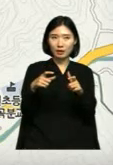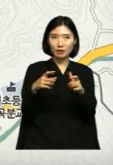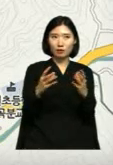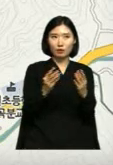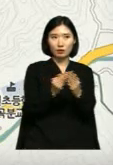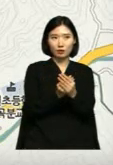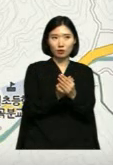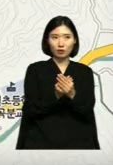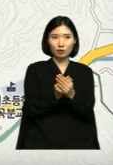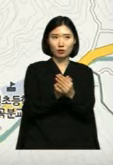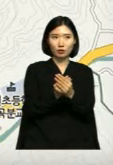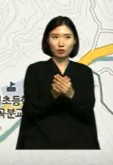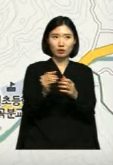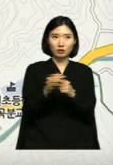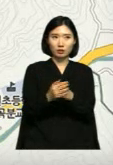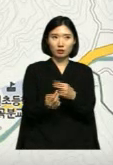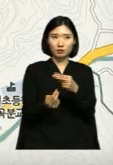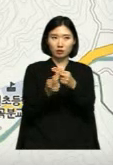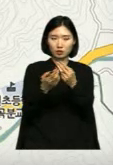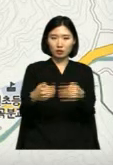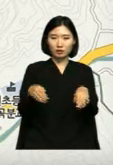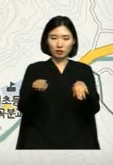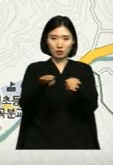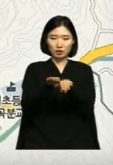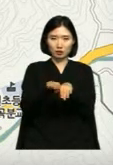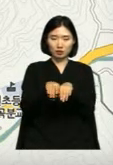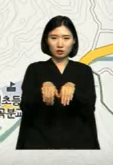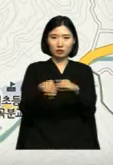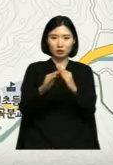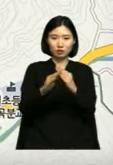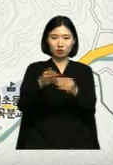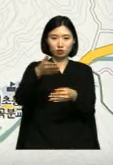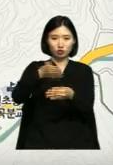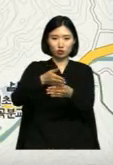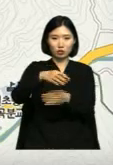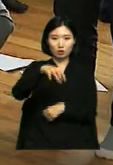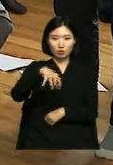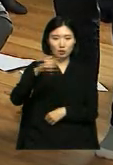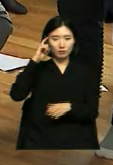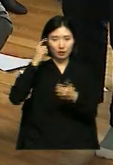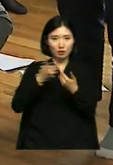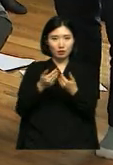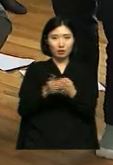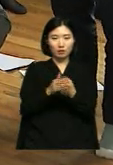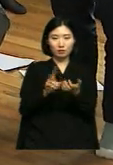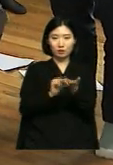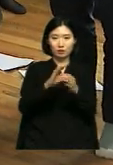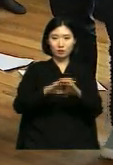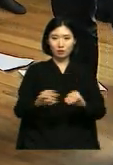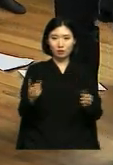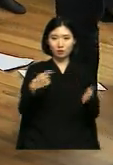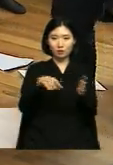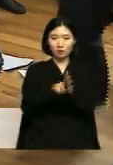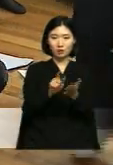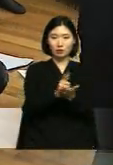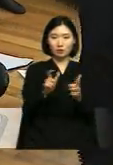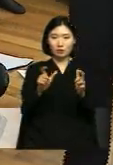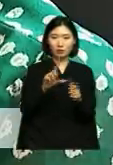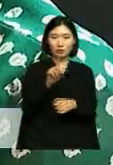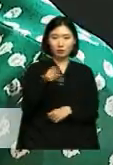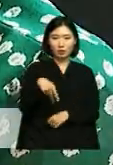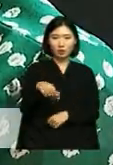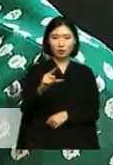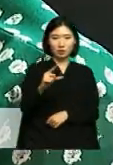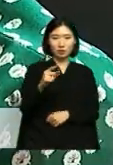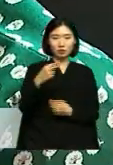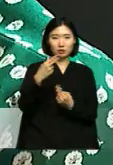설악체육공원에 LPG 저장 탱크를 설치하는 것을 반대하고 있기 때문입니다. 문제 해결을 위해 가평군은 LPG